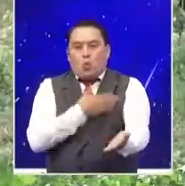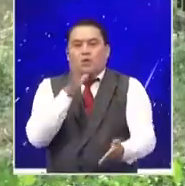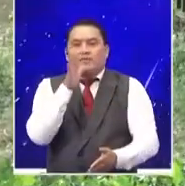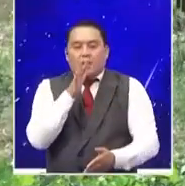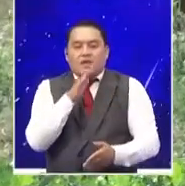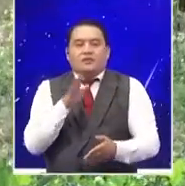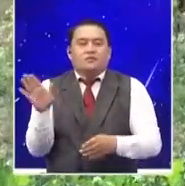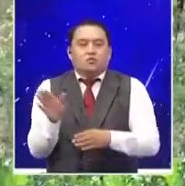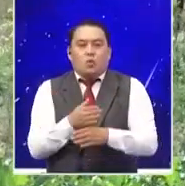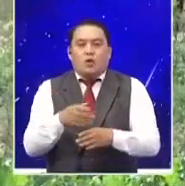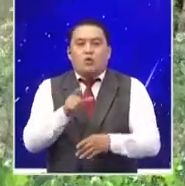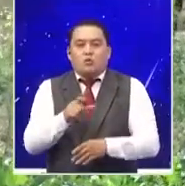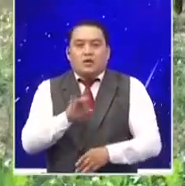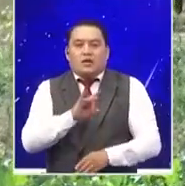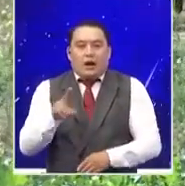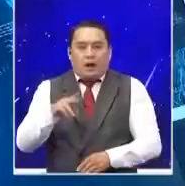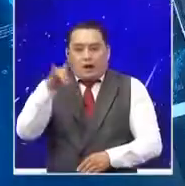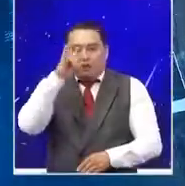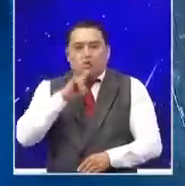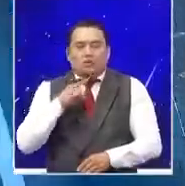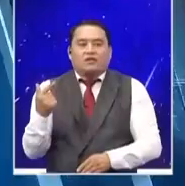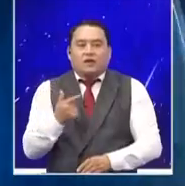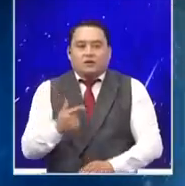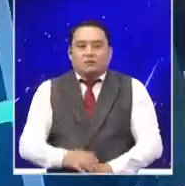основе, исключительно гражданам Республики Казахстан.